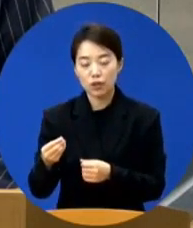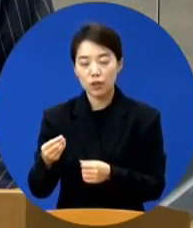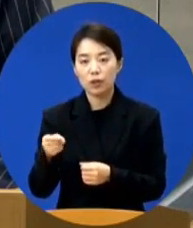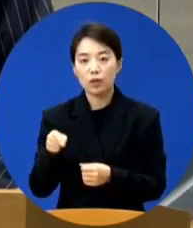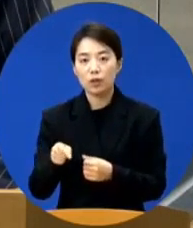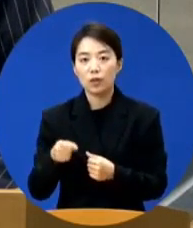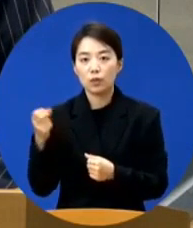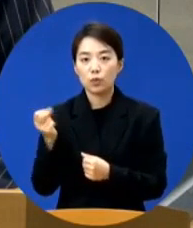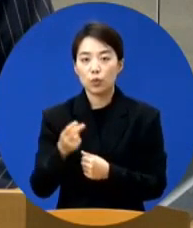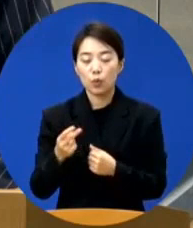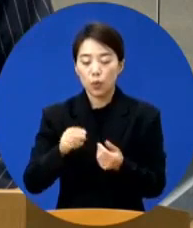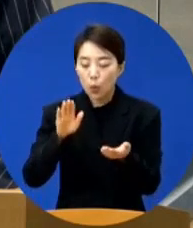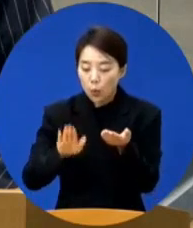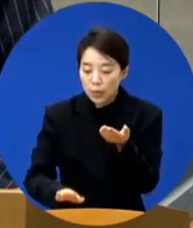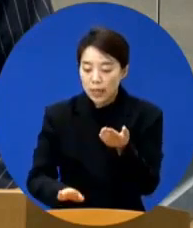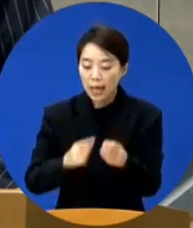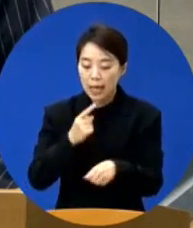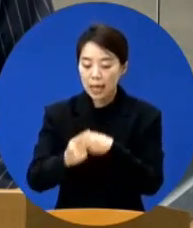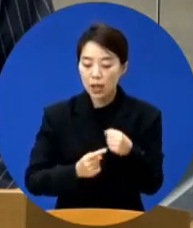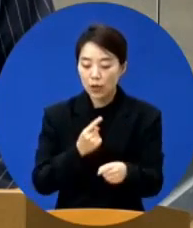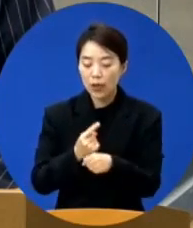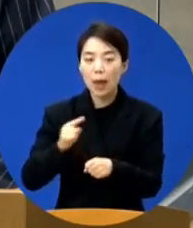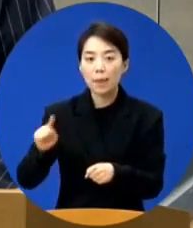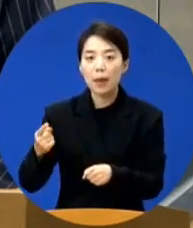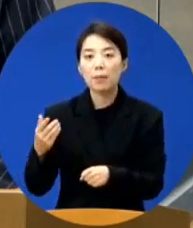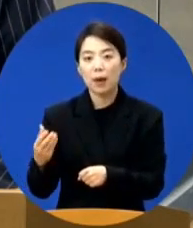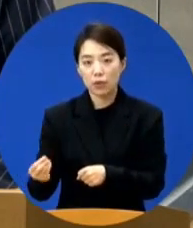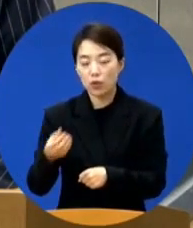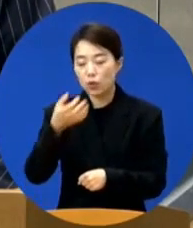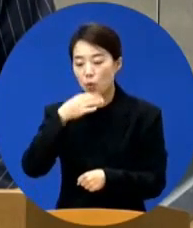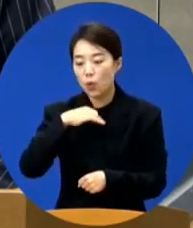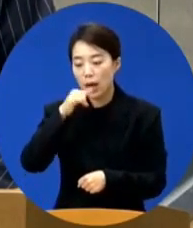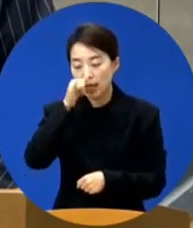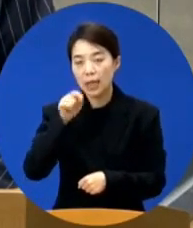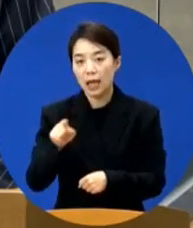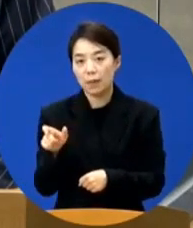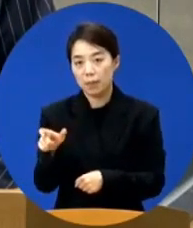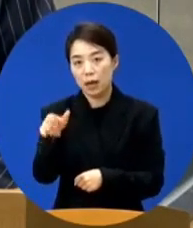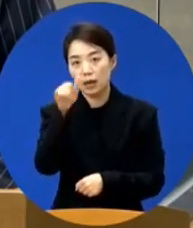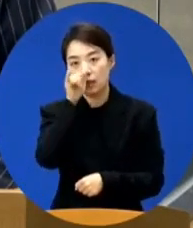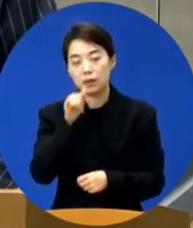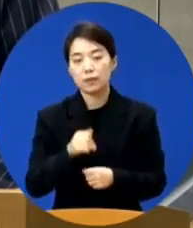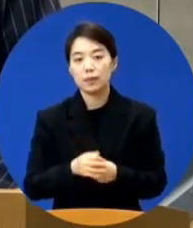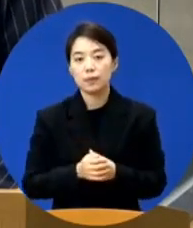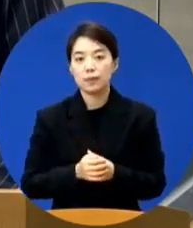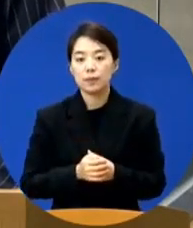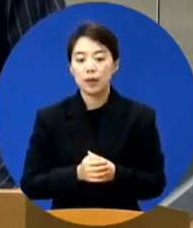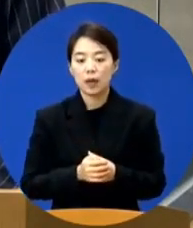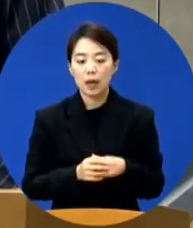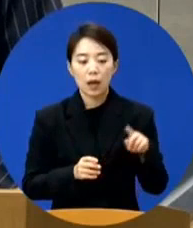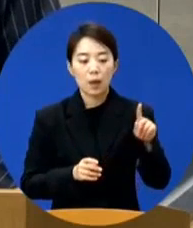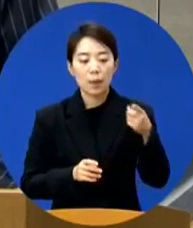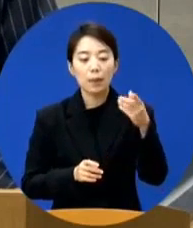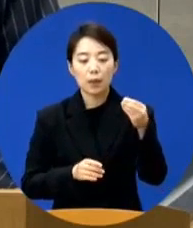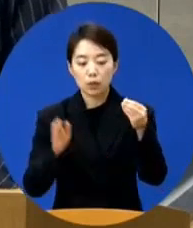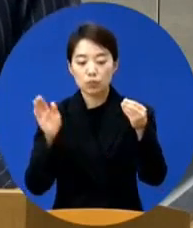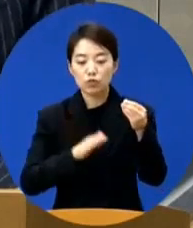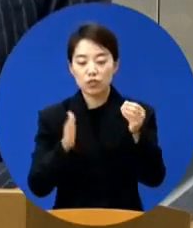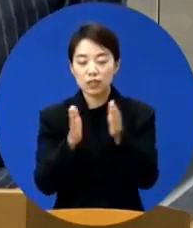여부가 있고 그 밑에 연 100만 원을 이제 지급하면 어떤 효과가 있다 이렇게 나와 있습니다. 100만 원부터 시작을